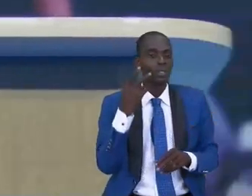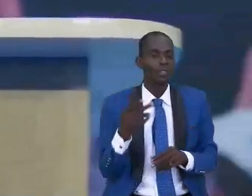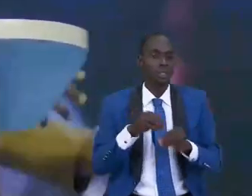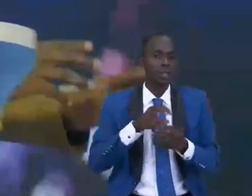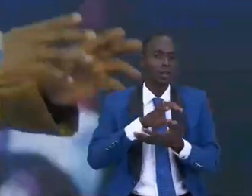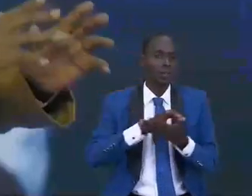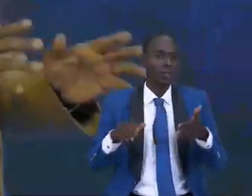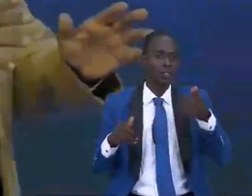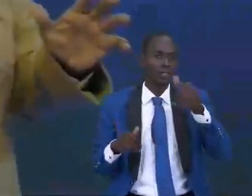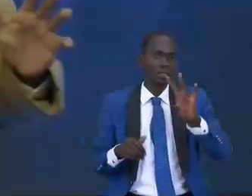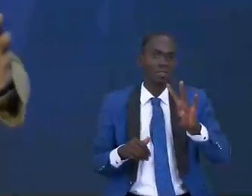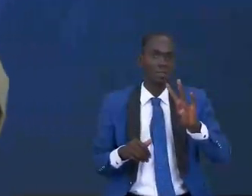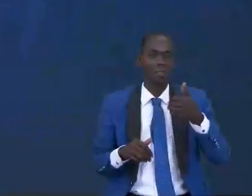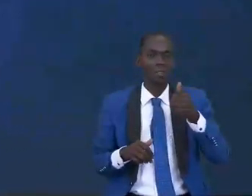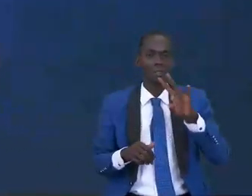17.